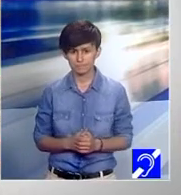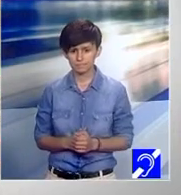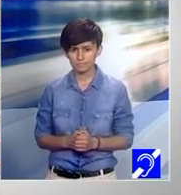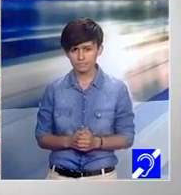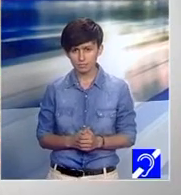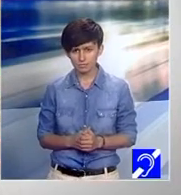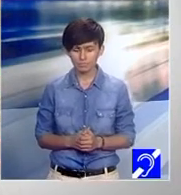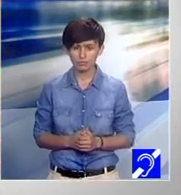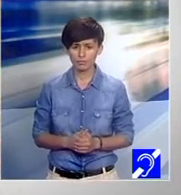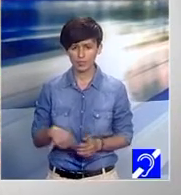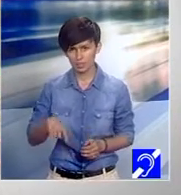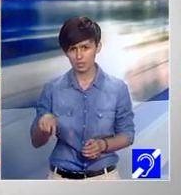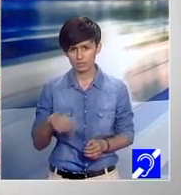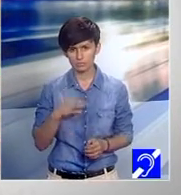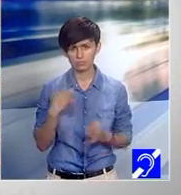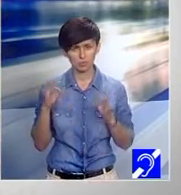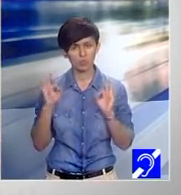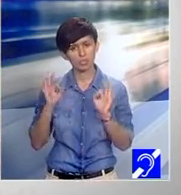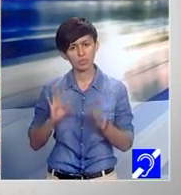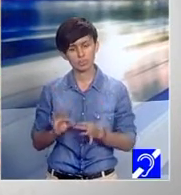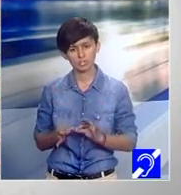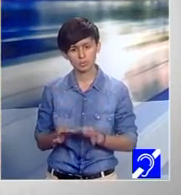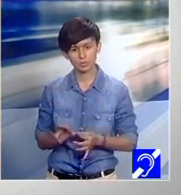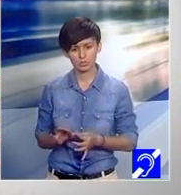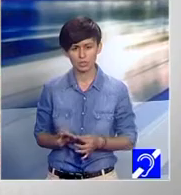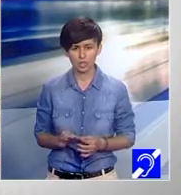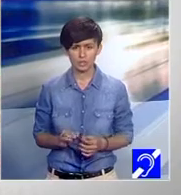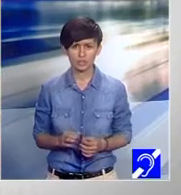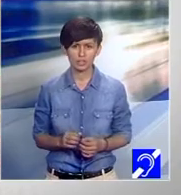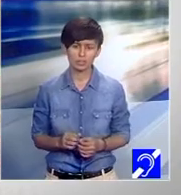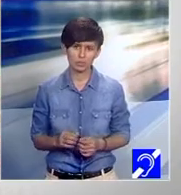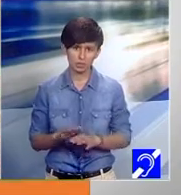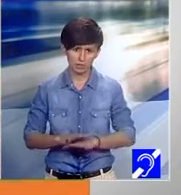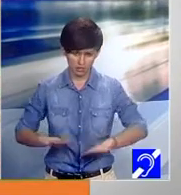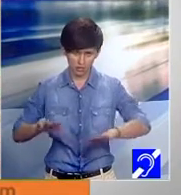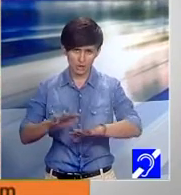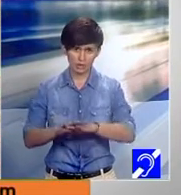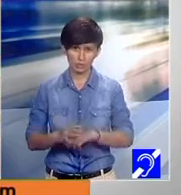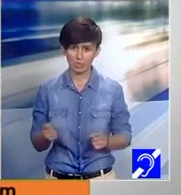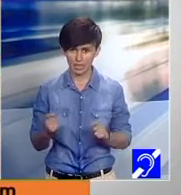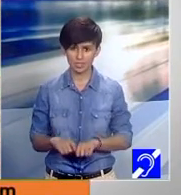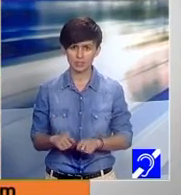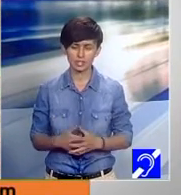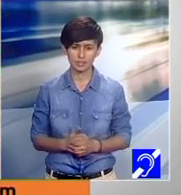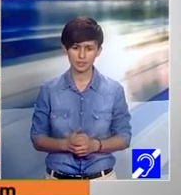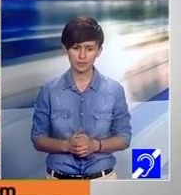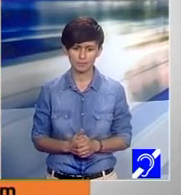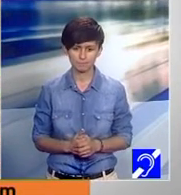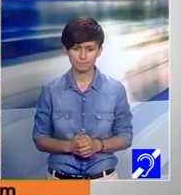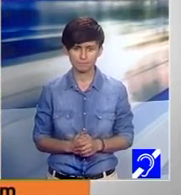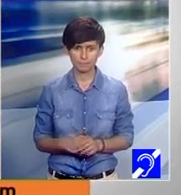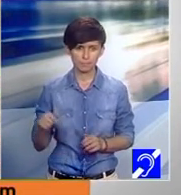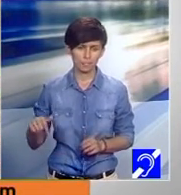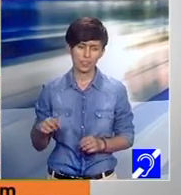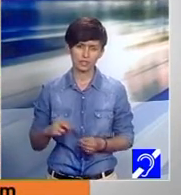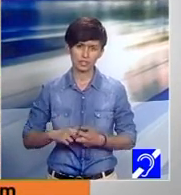de asta folosim termenul acesta care este premergător cele de consanguinizare, sunt populații mai închise. De exemplu, această